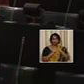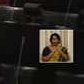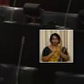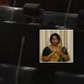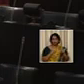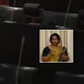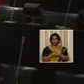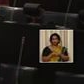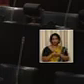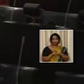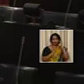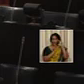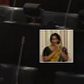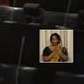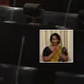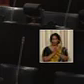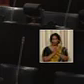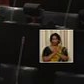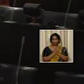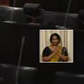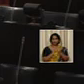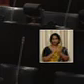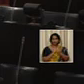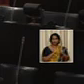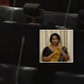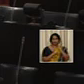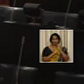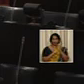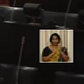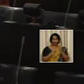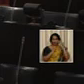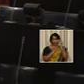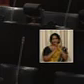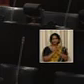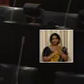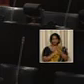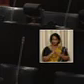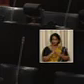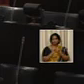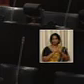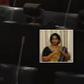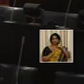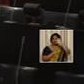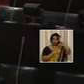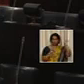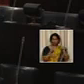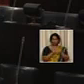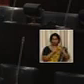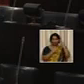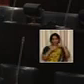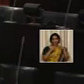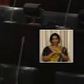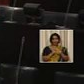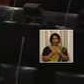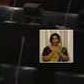ආරක්ෂාව සුරක්ෂිත වෙන අපේ ශ්‍රමිකයාගේ ආරක්ෂාව සම්බන්ධයෙන් අපි දාන නීති වලට එකඟ වෙන රටවල් වලට විතරයි අපි අපේ